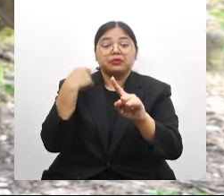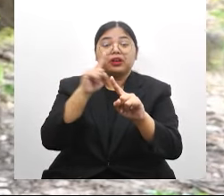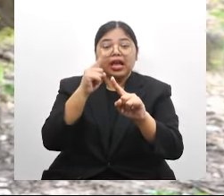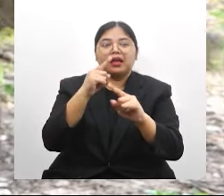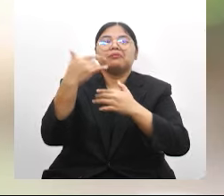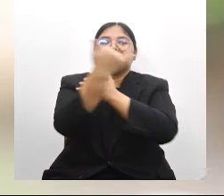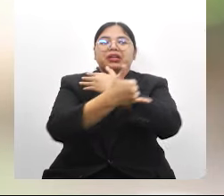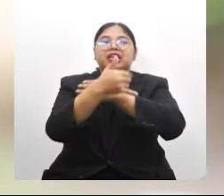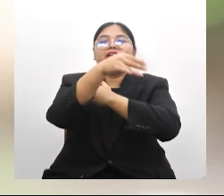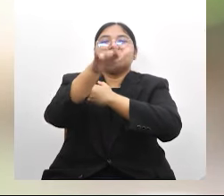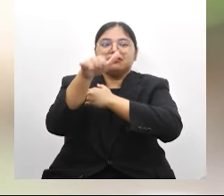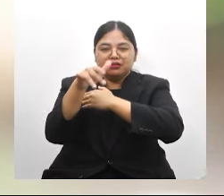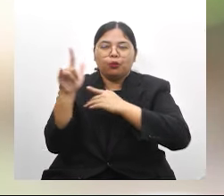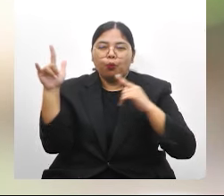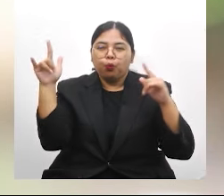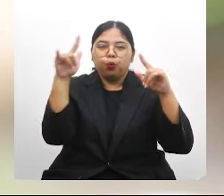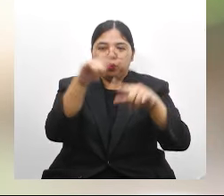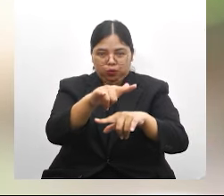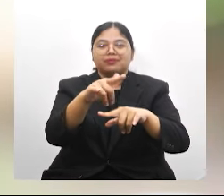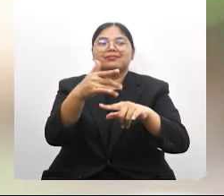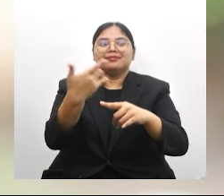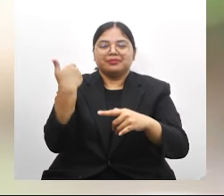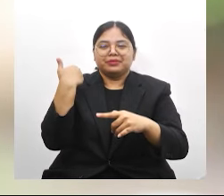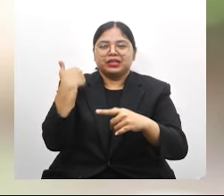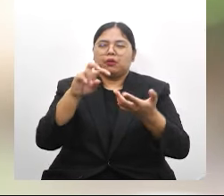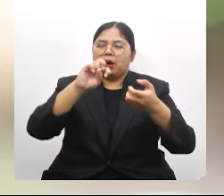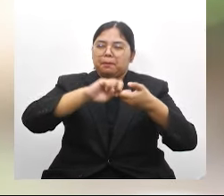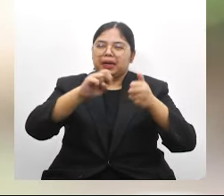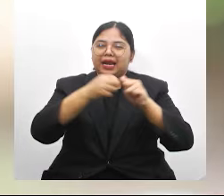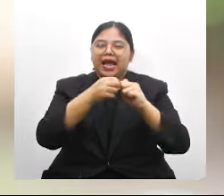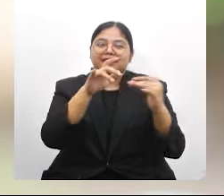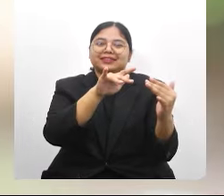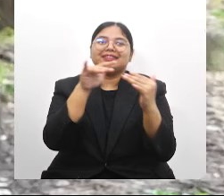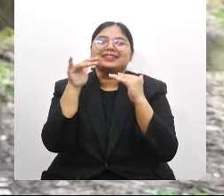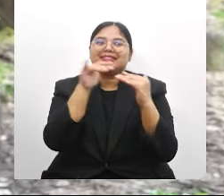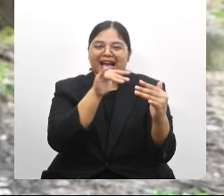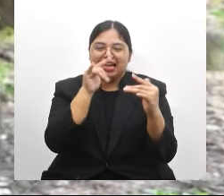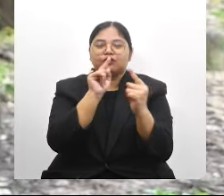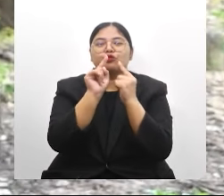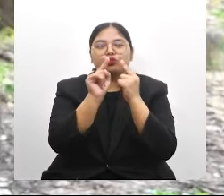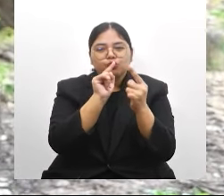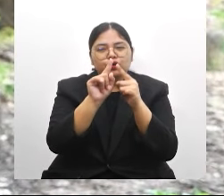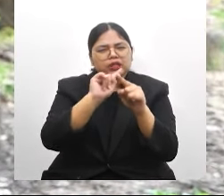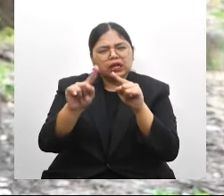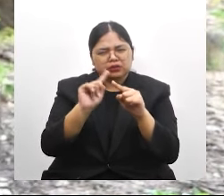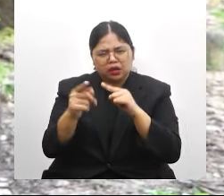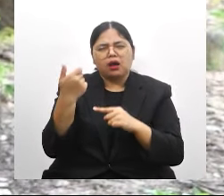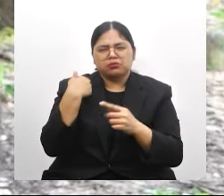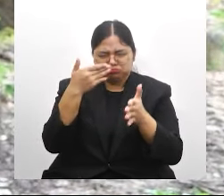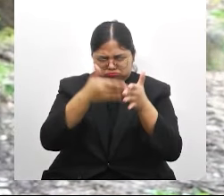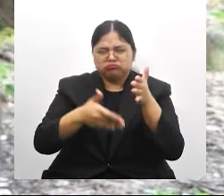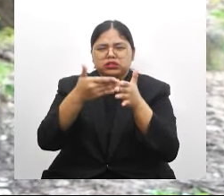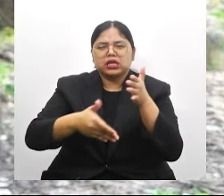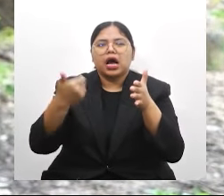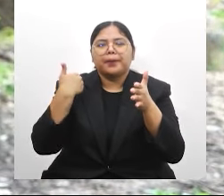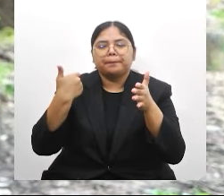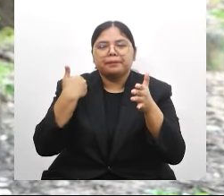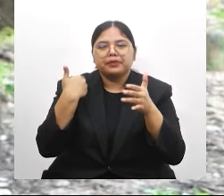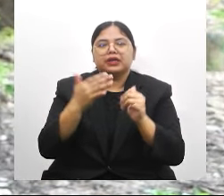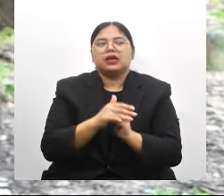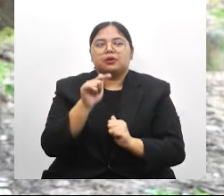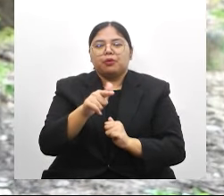ชาติซึ่งเ่อทำให้เรามีปัญหาเรื่องการสื่อสารกับนักท่องเที่ยวเอ่อพอผมมีโอกาสได้เข้ามาเป็นคณะกรรมการ